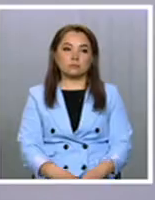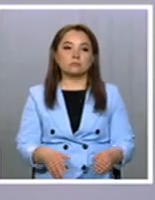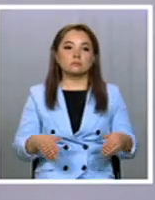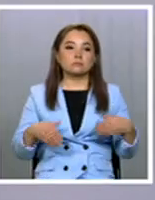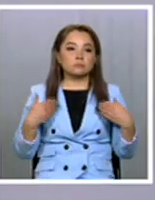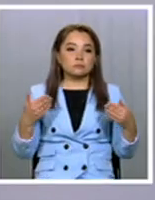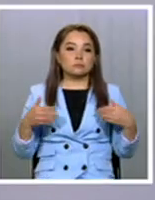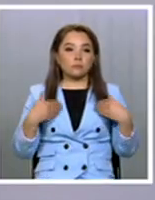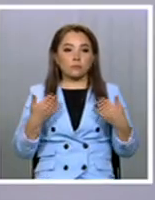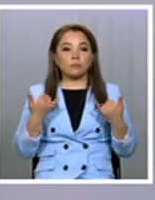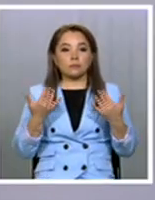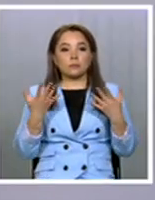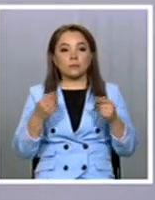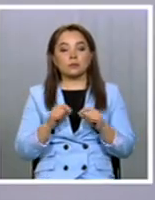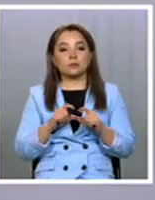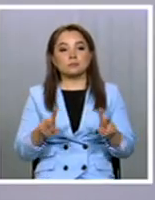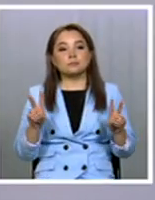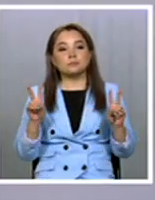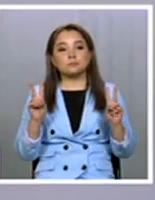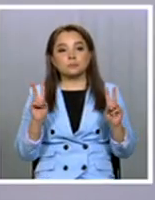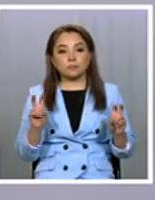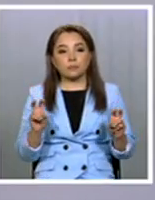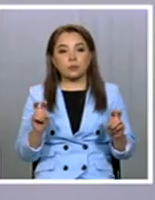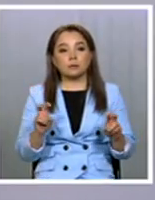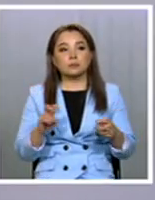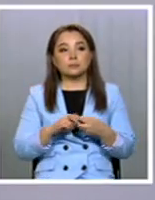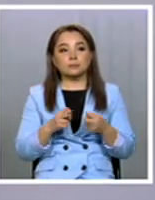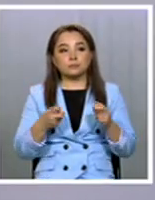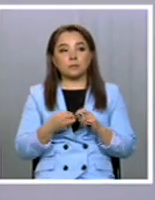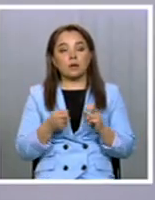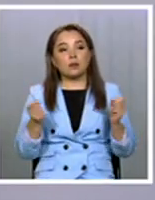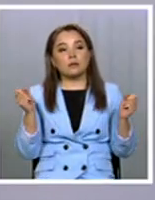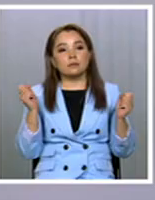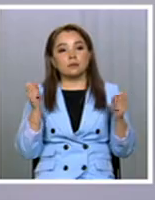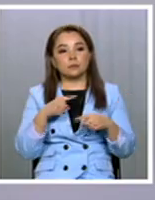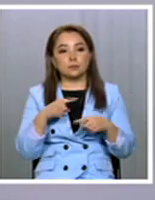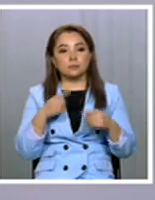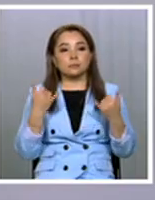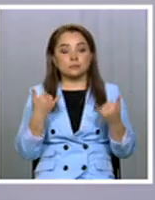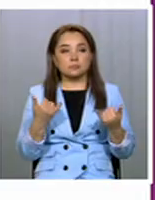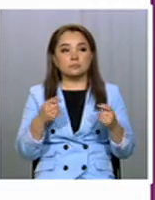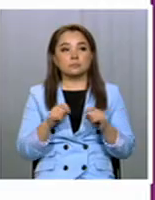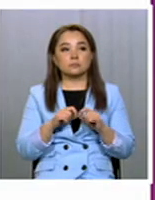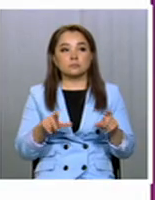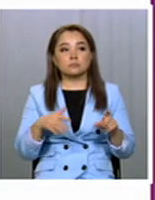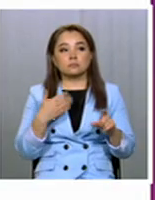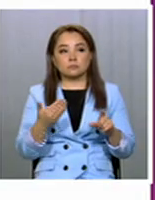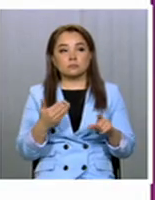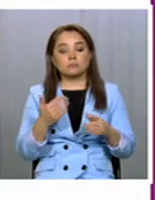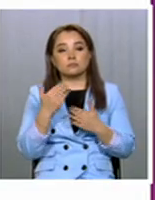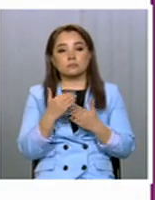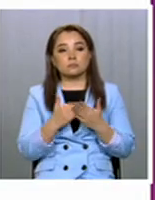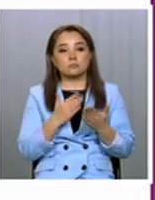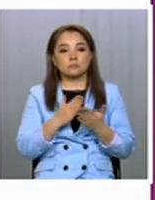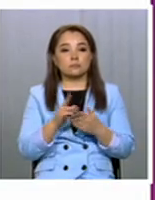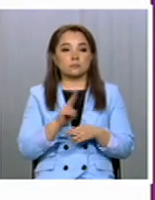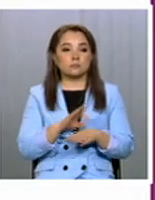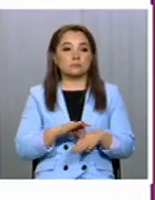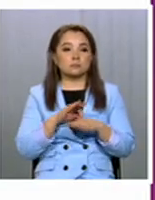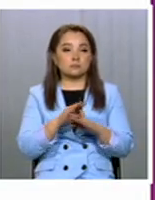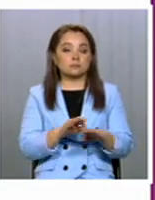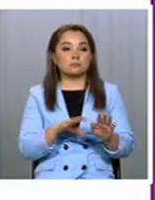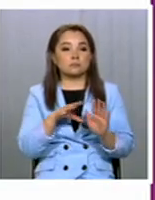Сәлеметсіздер ме? Бүгінгі сабағымыздың тақырыбы – проблеманы анықтау. Бүгінгі сабақта бағдарламаны өңдеудің